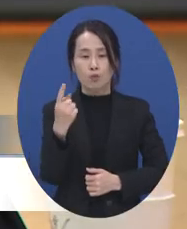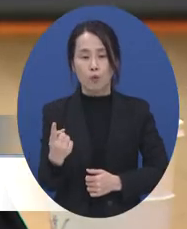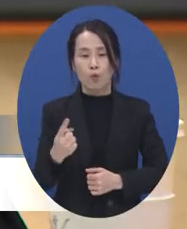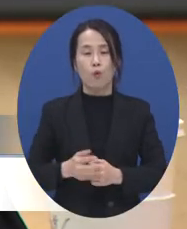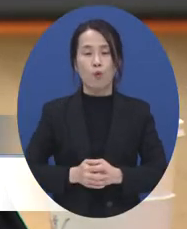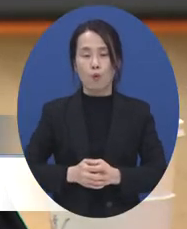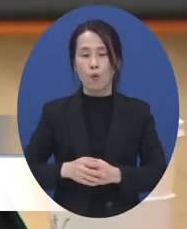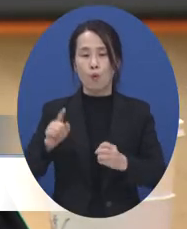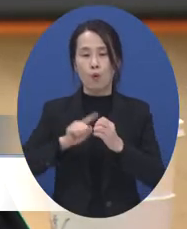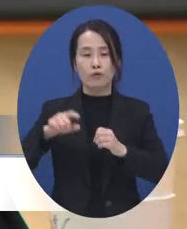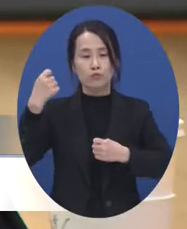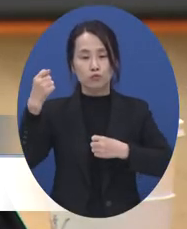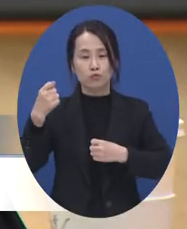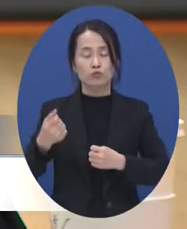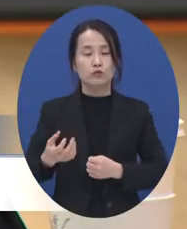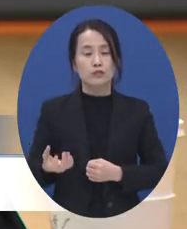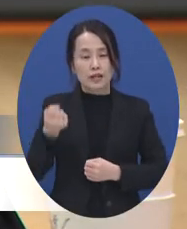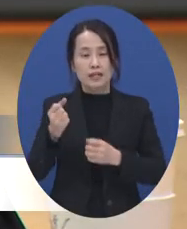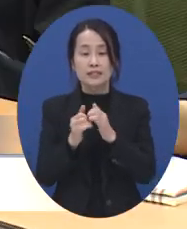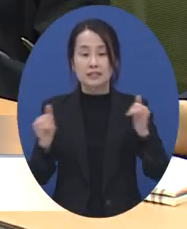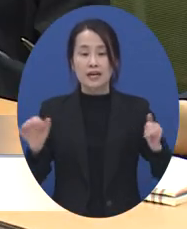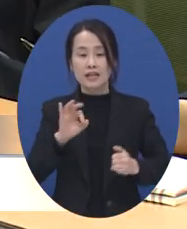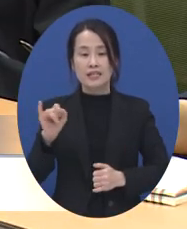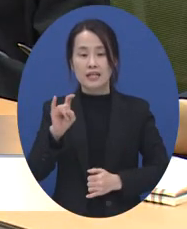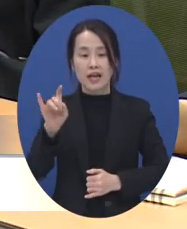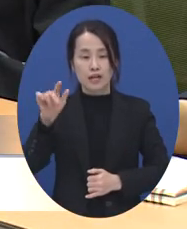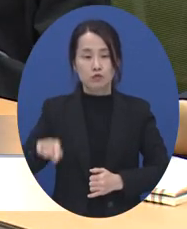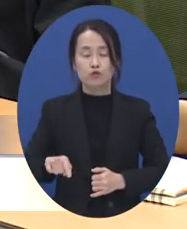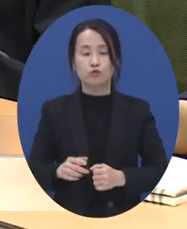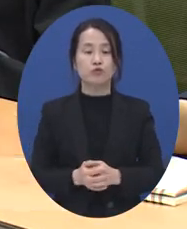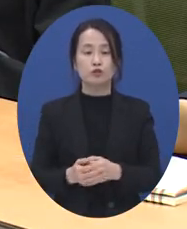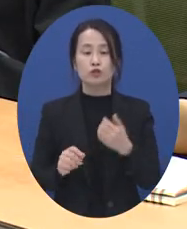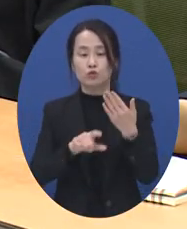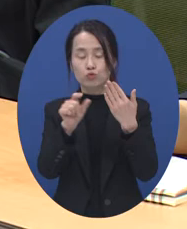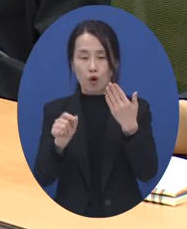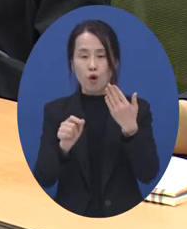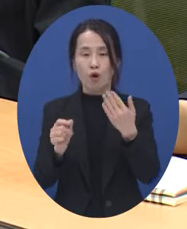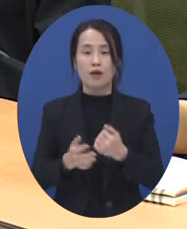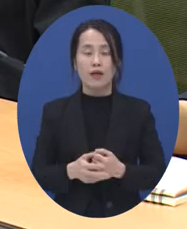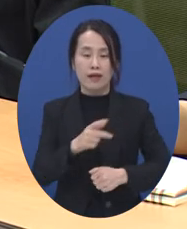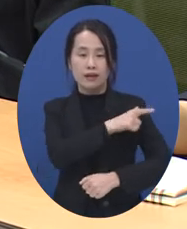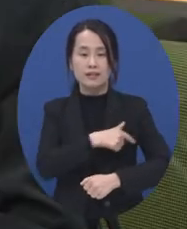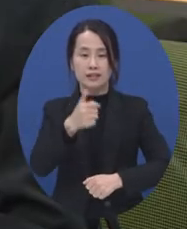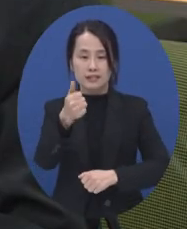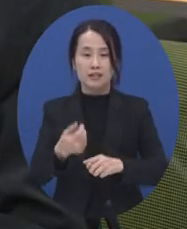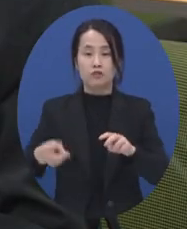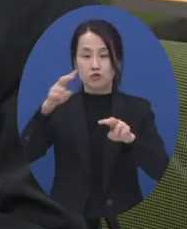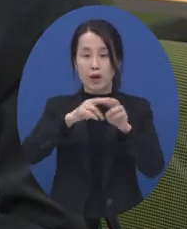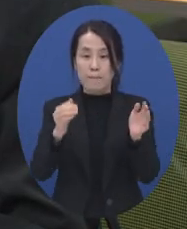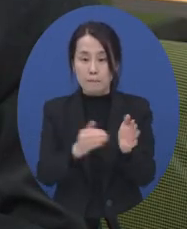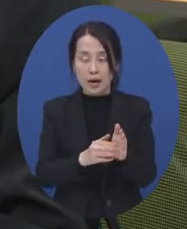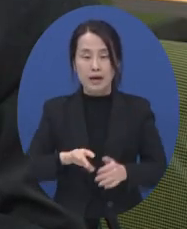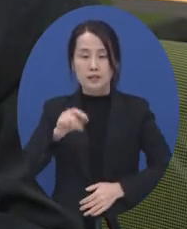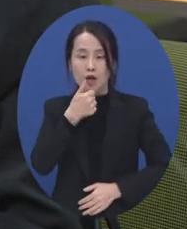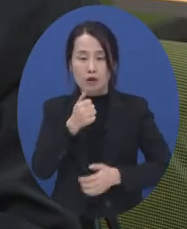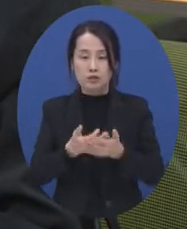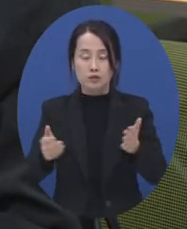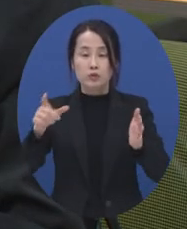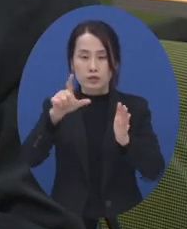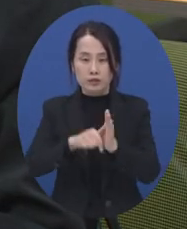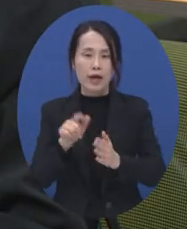이니 해주 선생의 지난달 경우도 문화의 전당 2 사장으로 취임했습니다 취임 후 첫 기자간담회를 열고